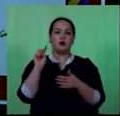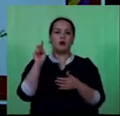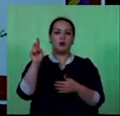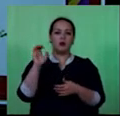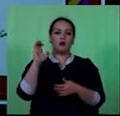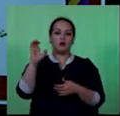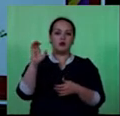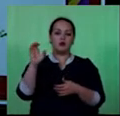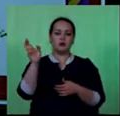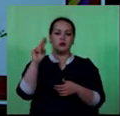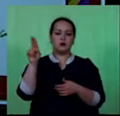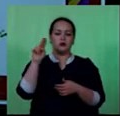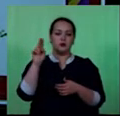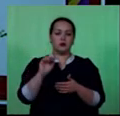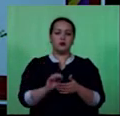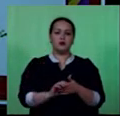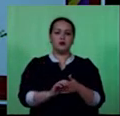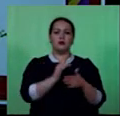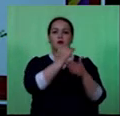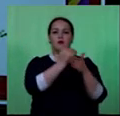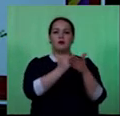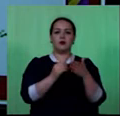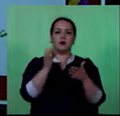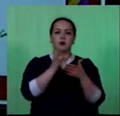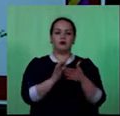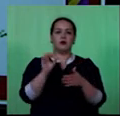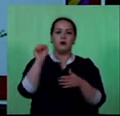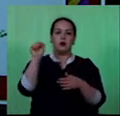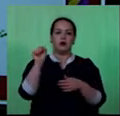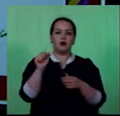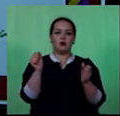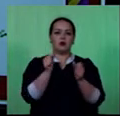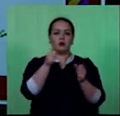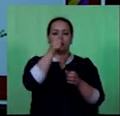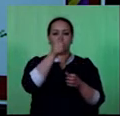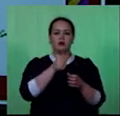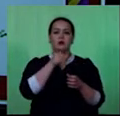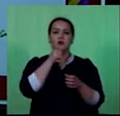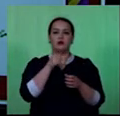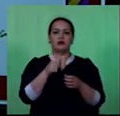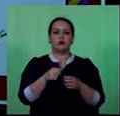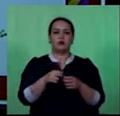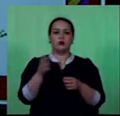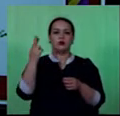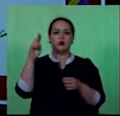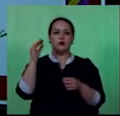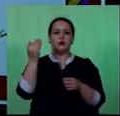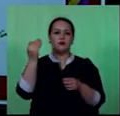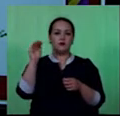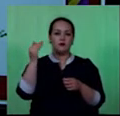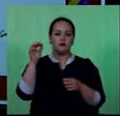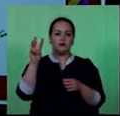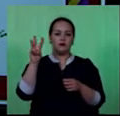или d вариант ответа а зимними месяцами считаются январь февраль март